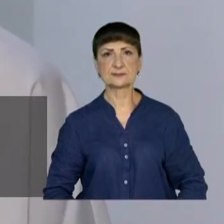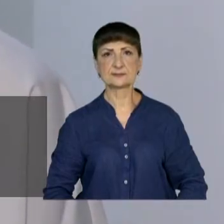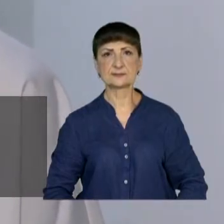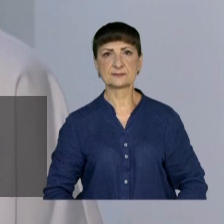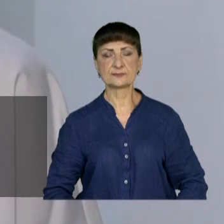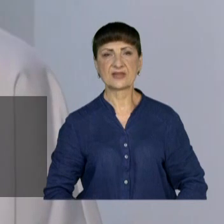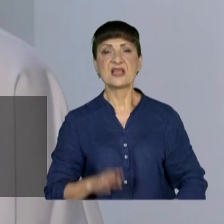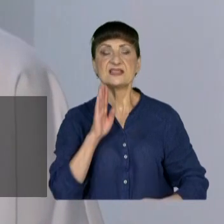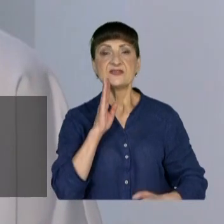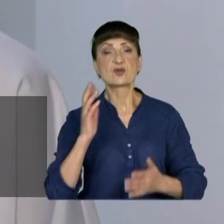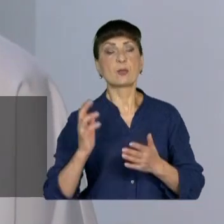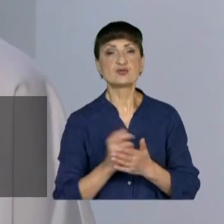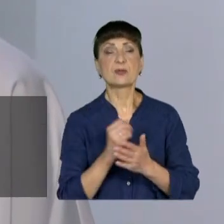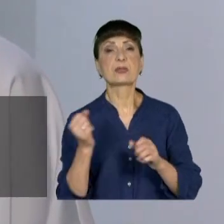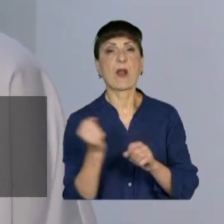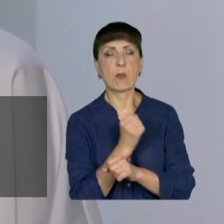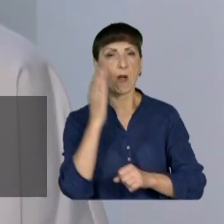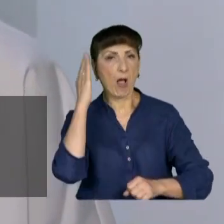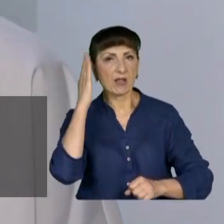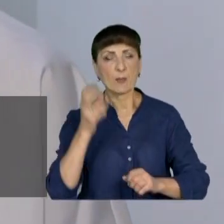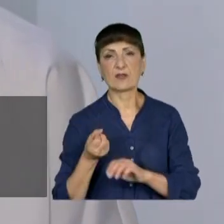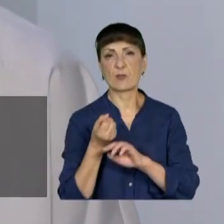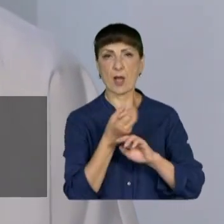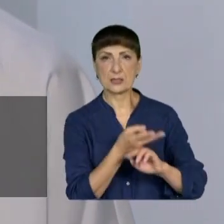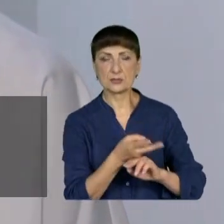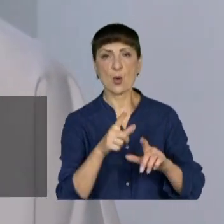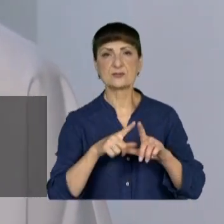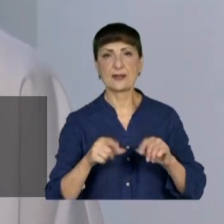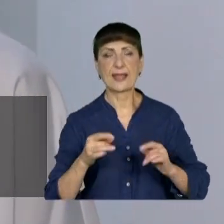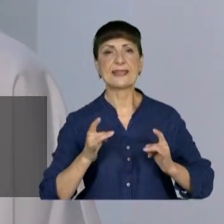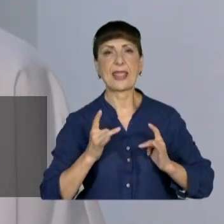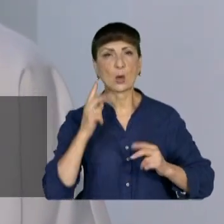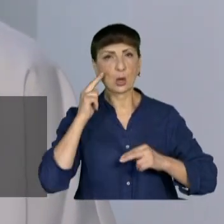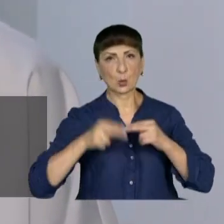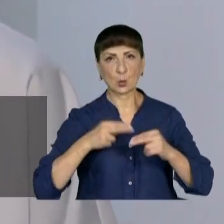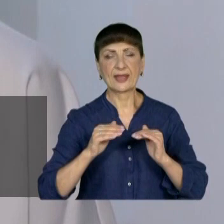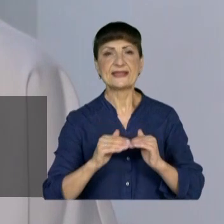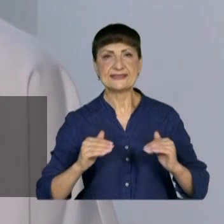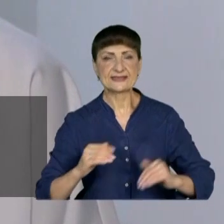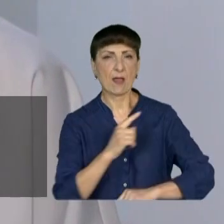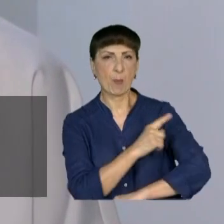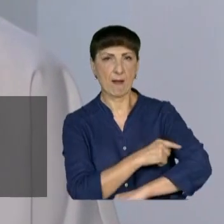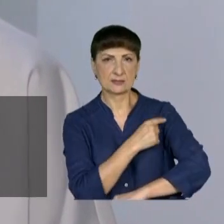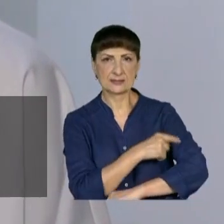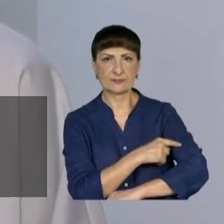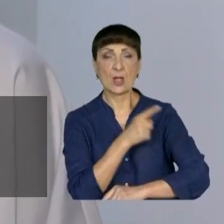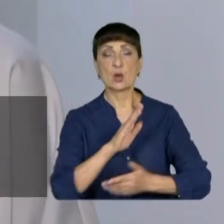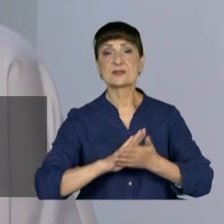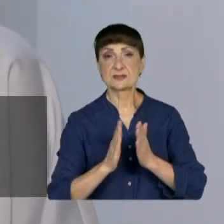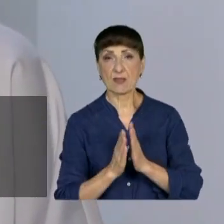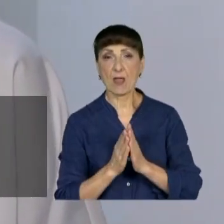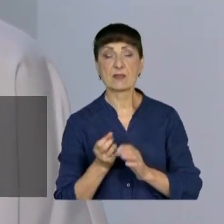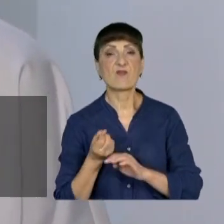ата-анасы. Девочка получила травму головы и была госпитализирована в отделении нейрохирургии детской многопрофильной больницы. Ее состояние